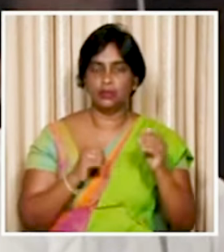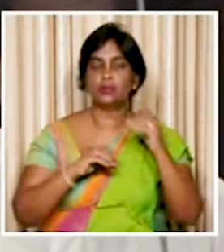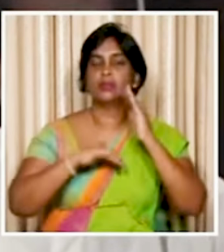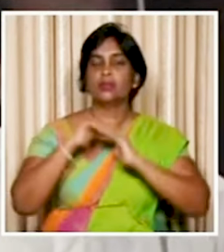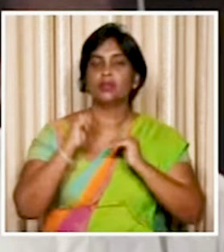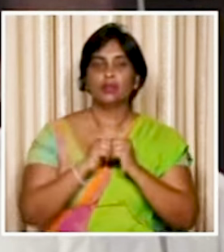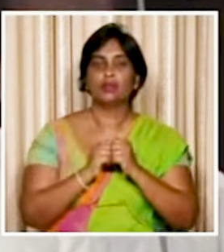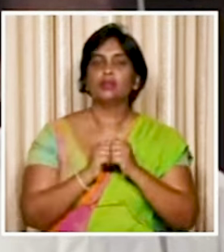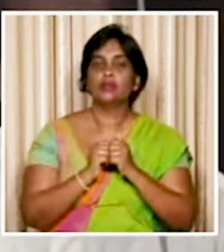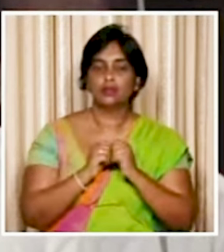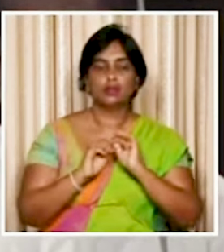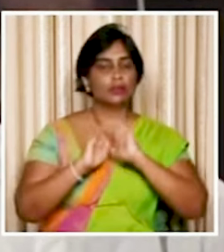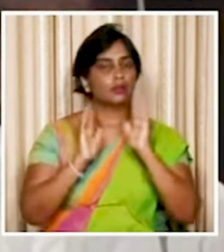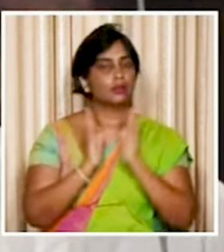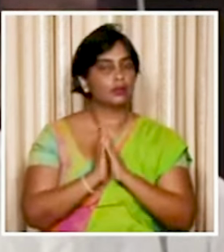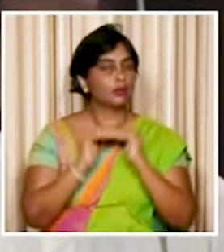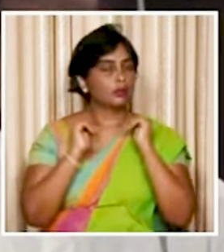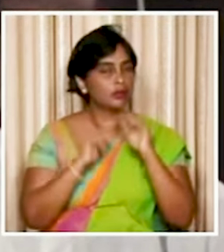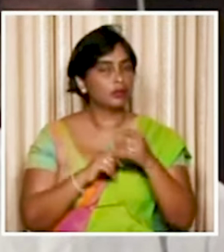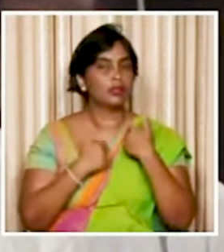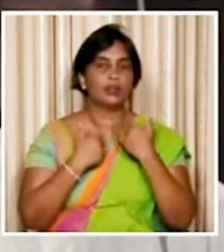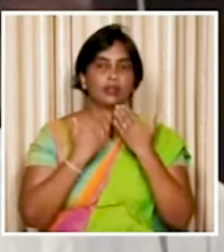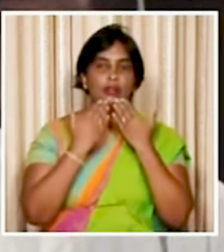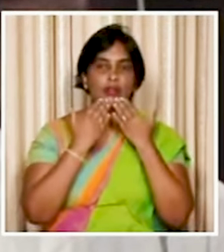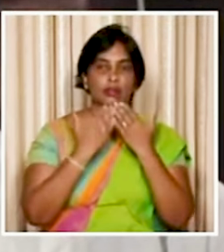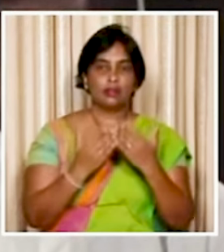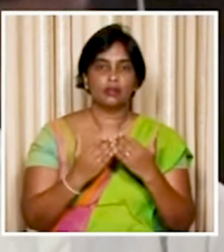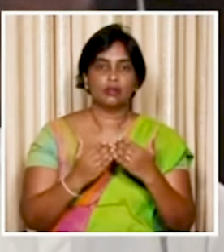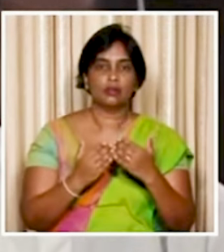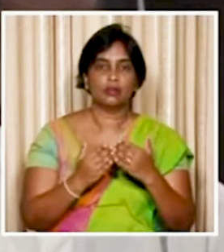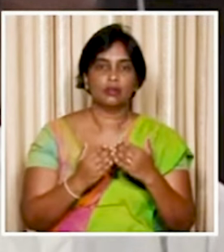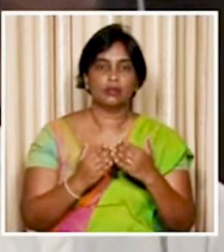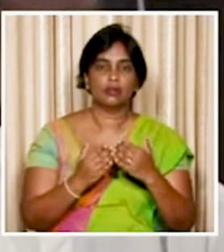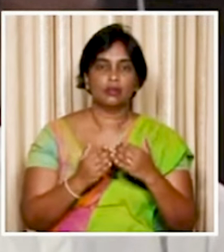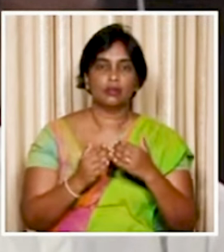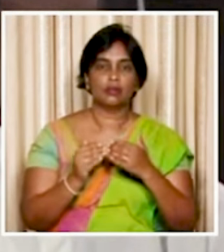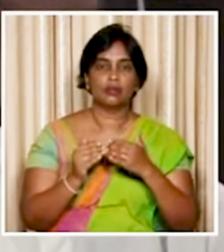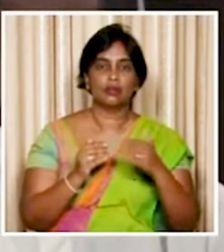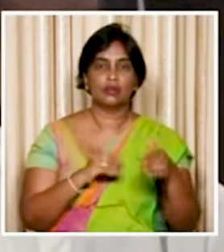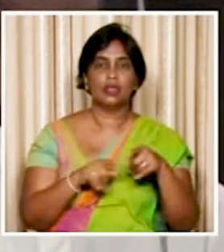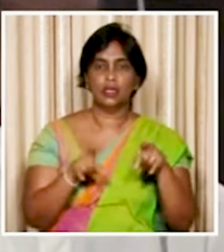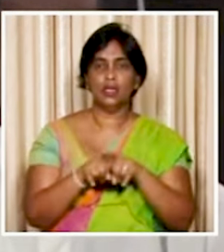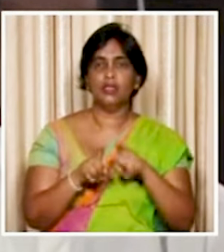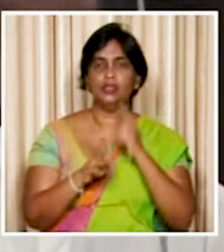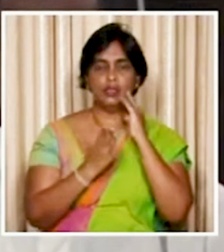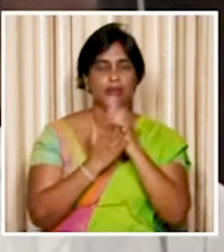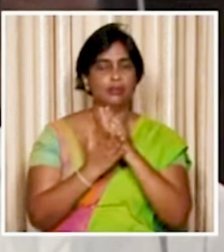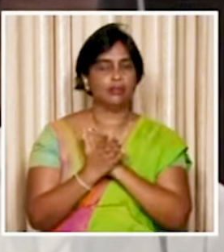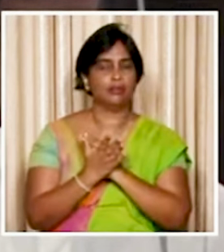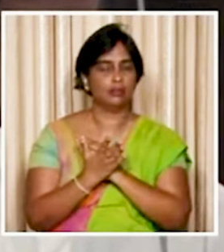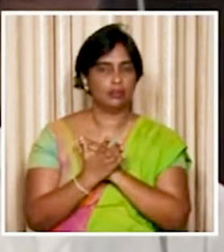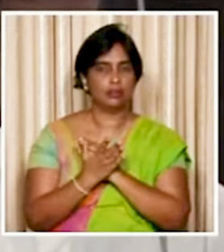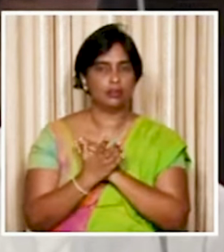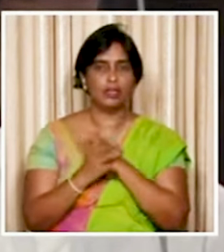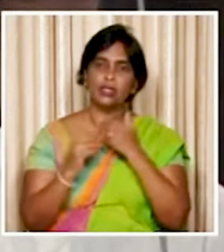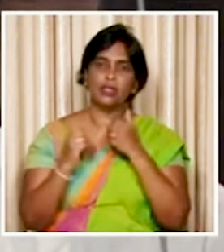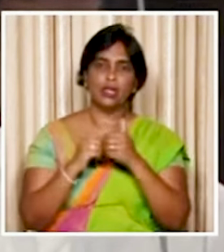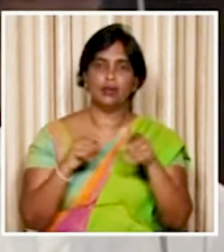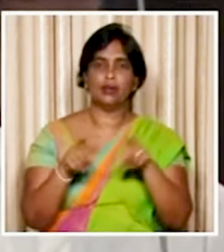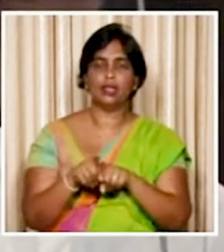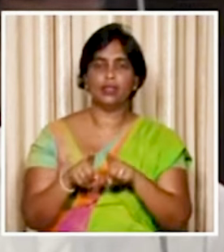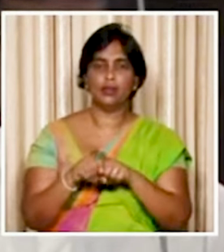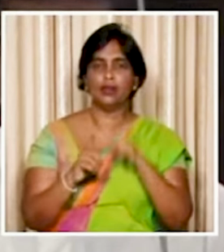கொள்கிறேன். 2024 ஆண்டுக்கான பாதீட்டை மேம்பதங்கிய ஜனாதிபதி அவர்கள் 13 திகதி